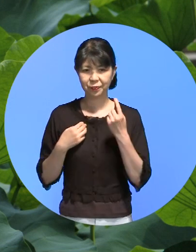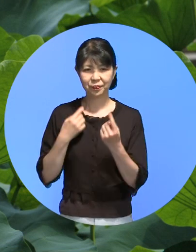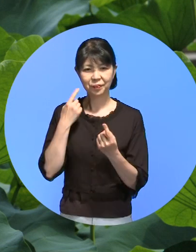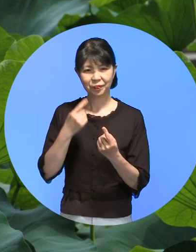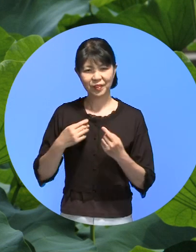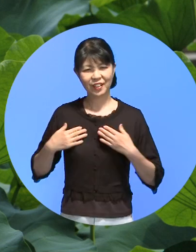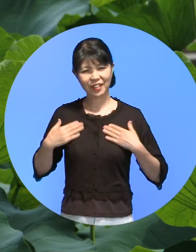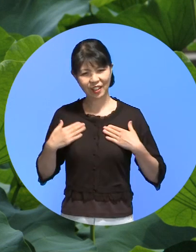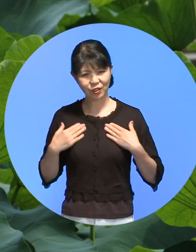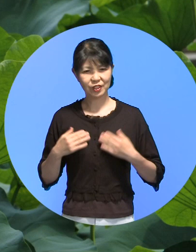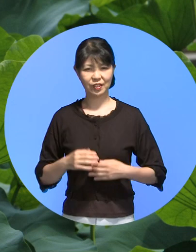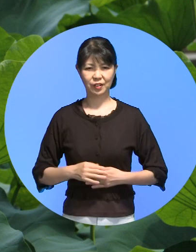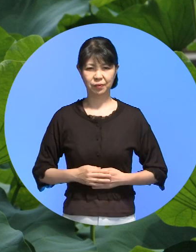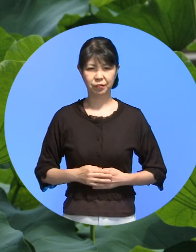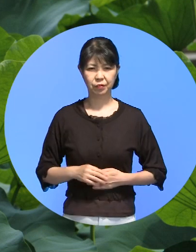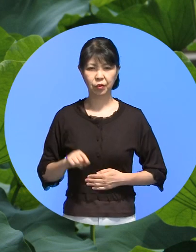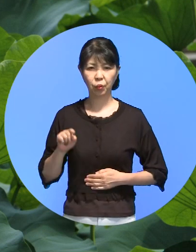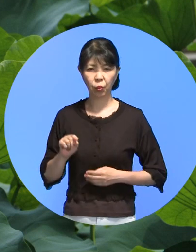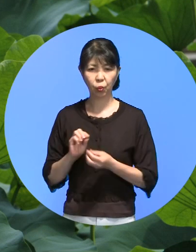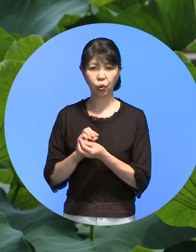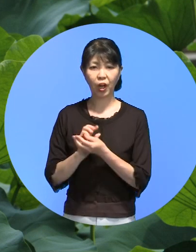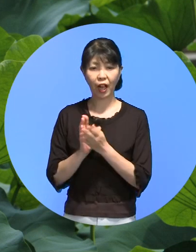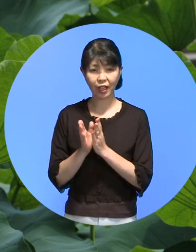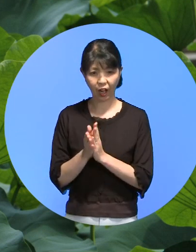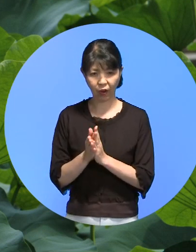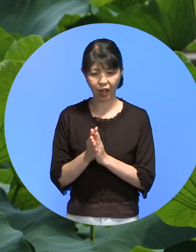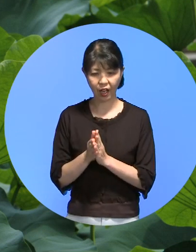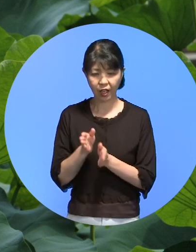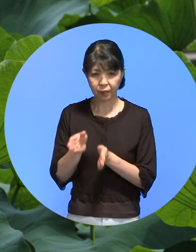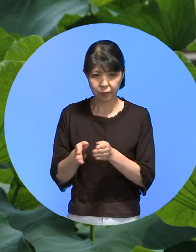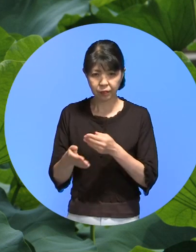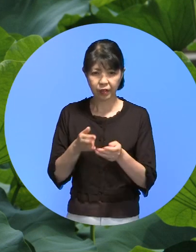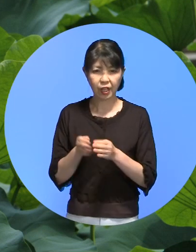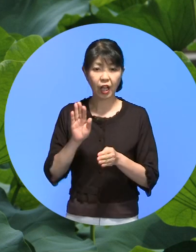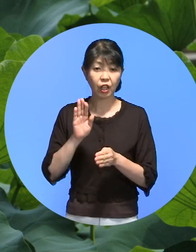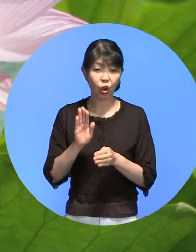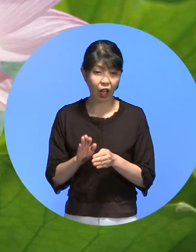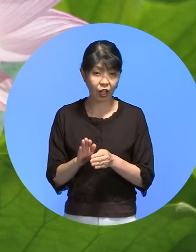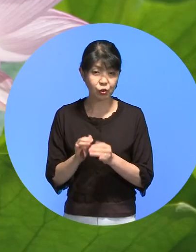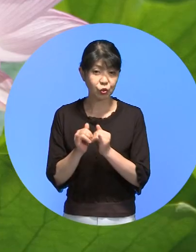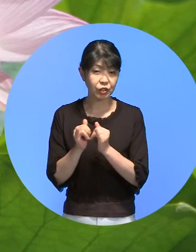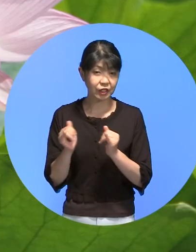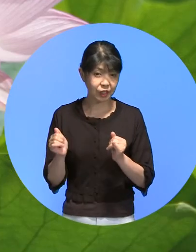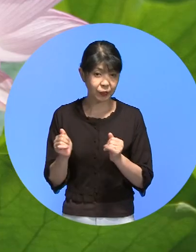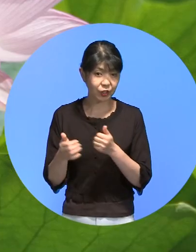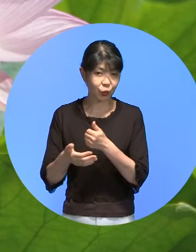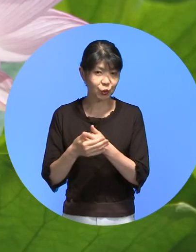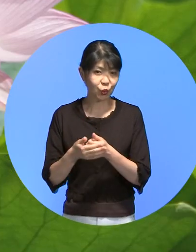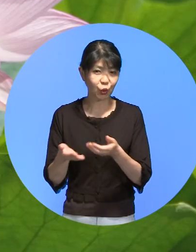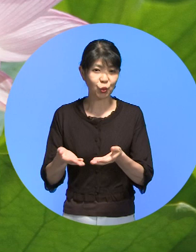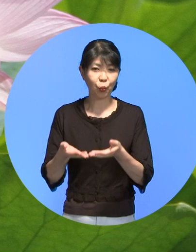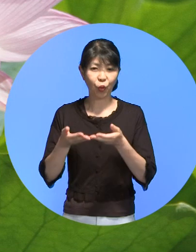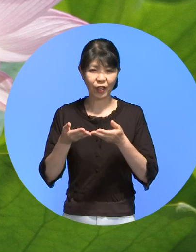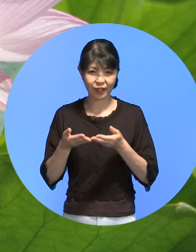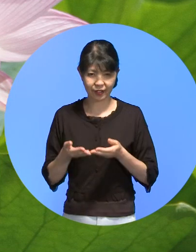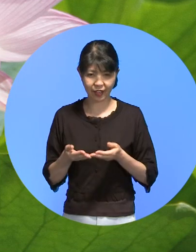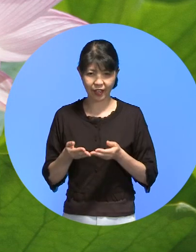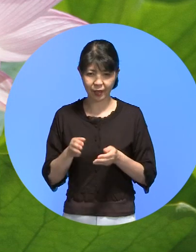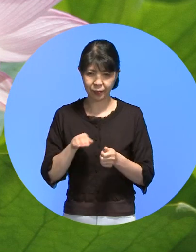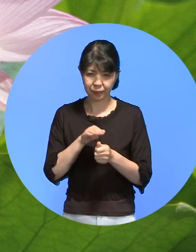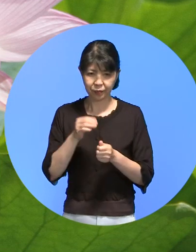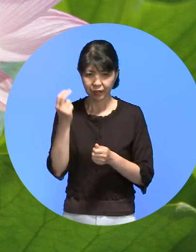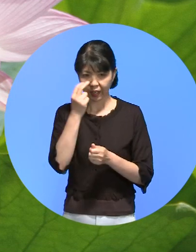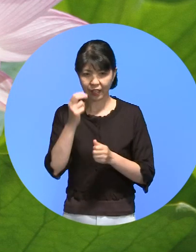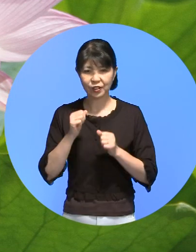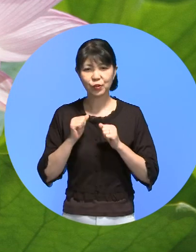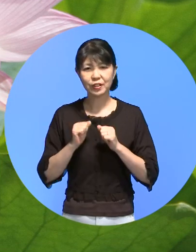るとあって、散歩に訪れた市民の目を楽しませています。このハスの花は栽培経験を持つ市